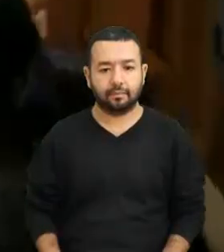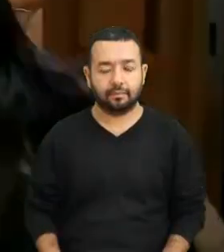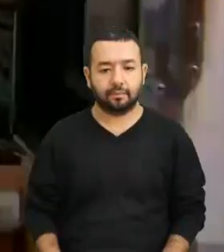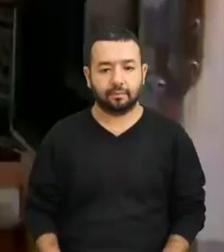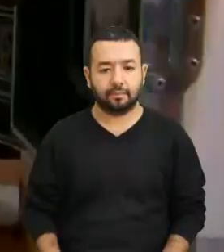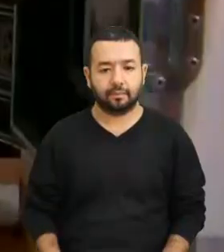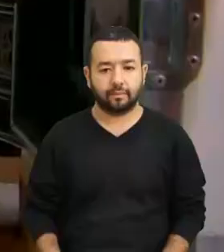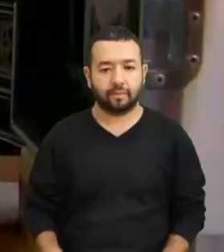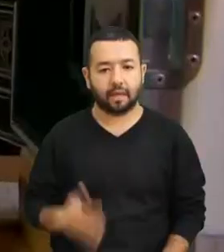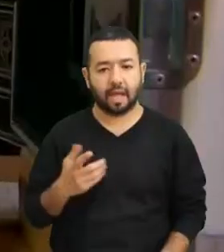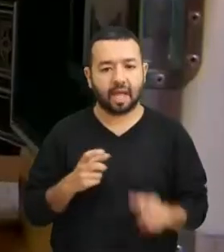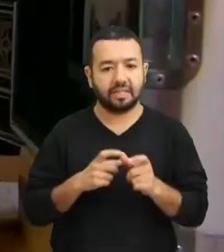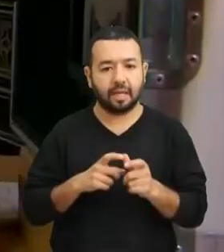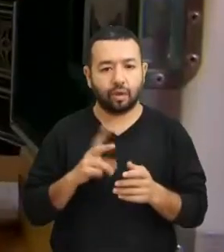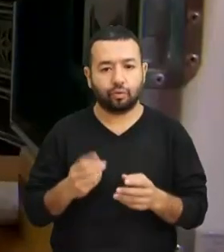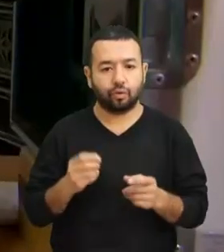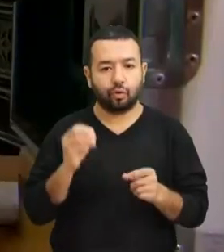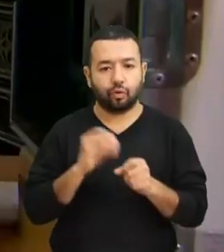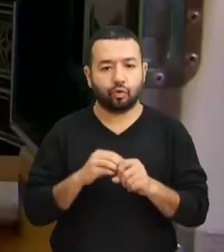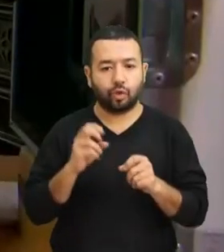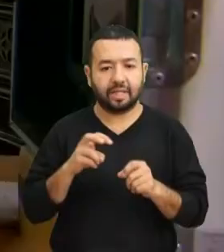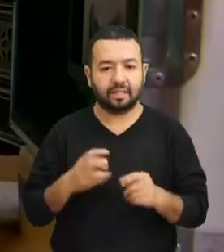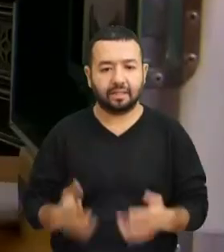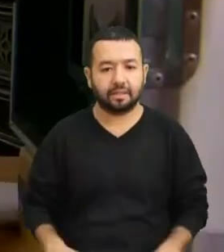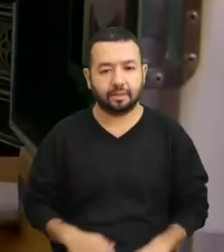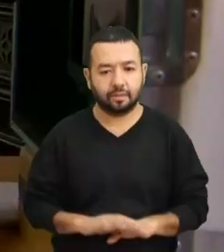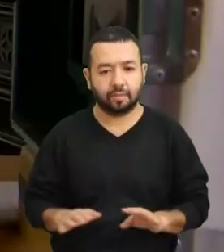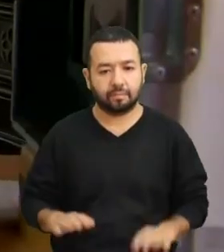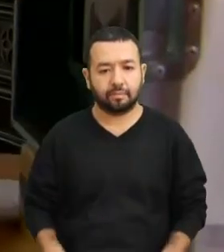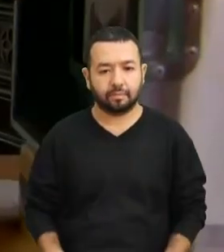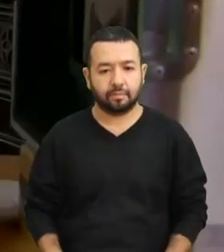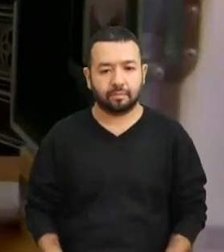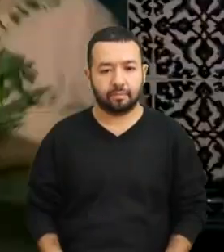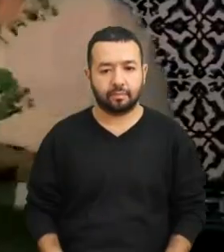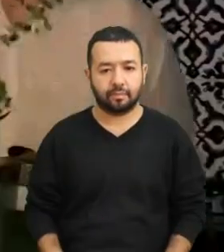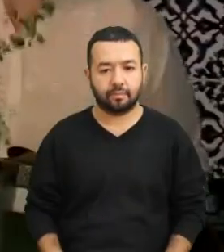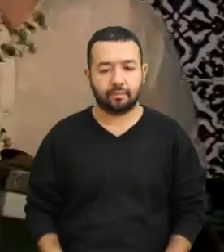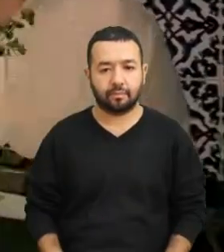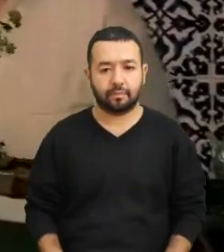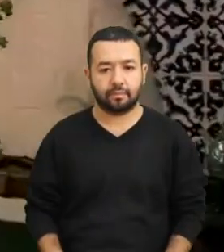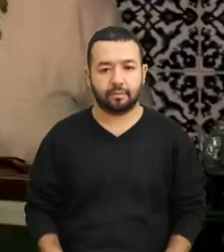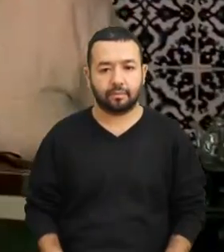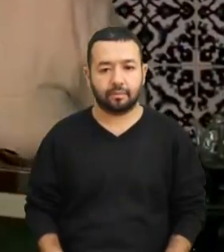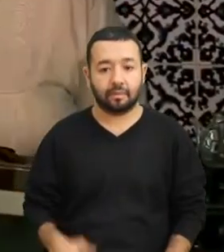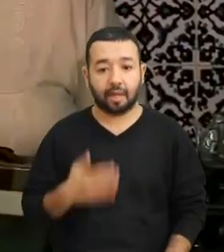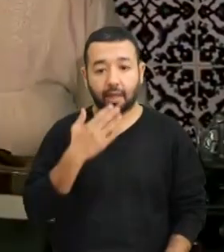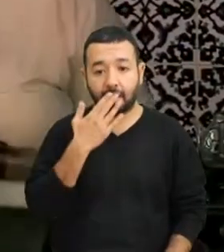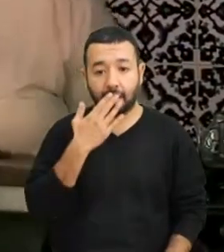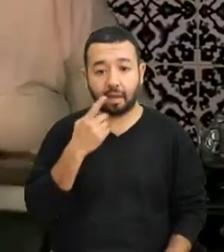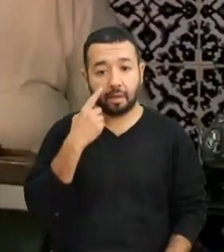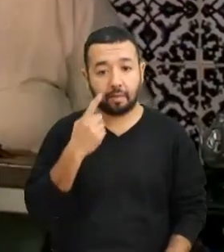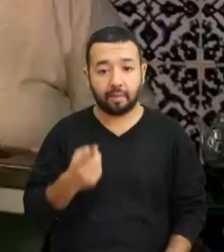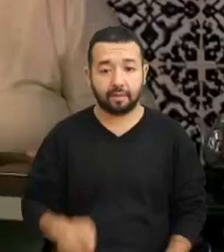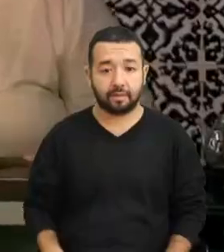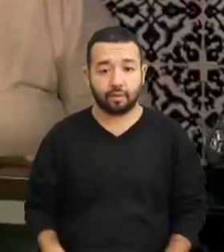kafaya verdi. Hangi sahneye geçtik? Sahne 78 hocam. 78. Mahmut'la Badire kapıdan Burhan'a bakıyorlar. Ah,